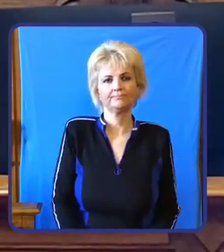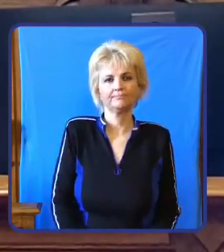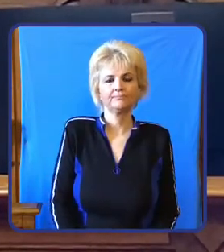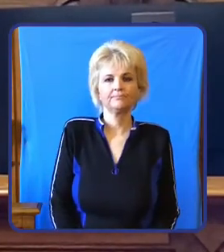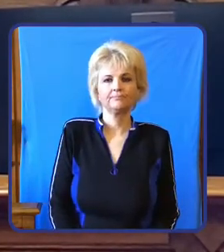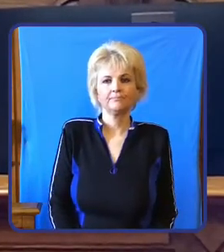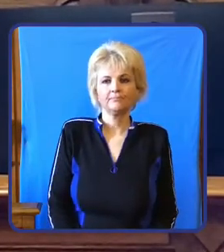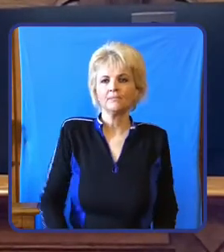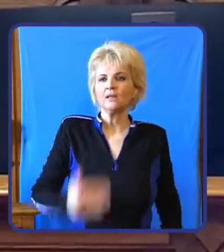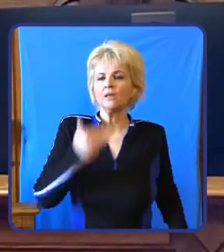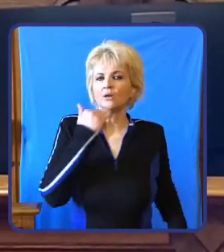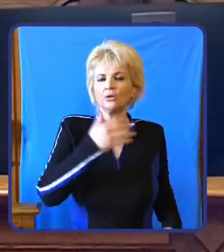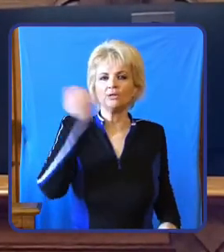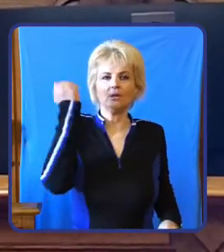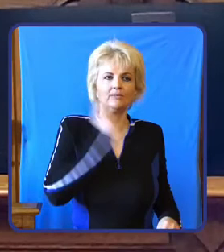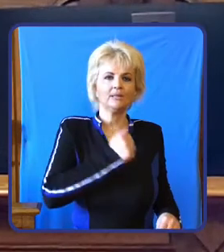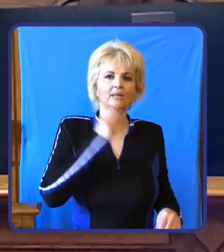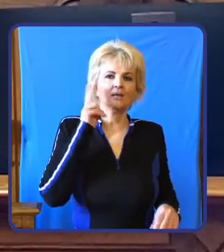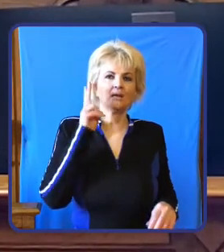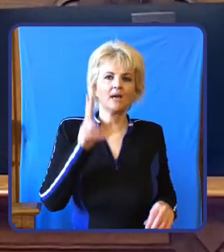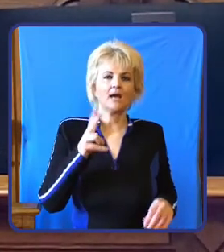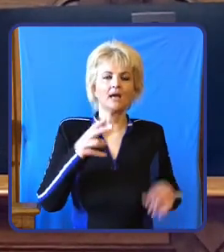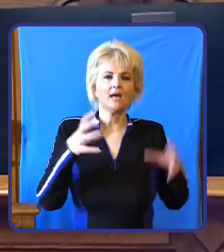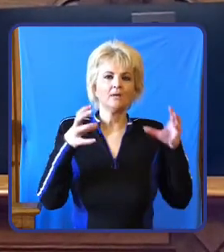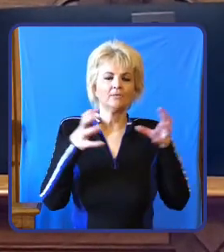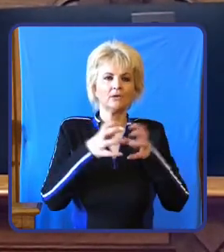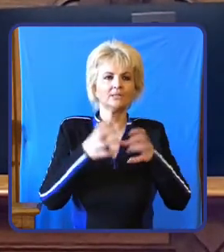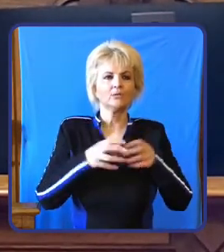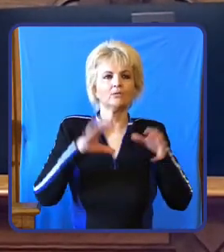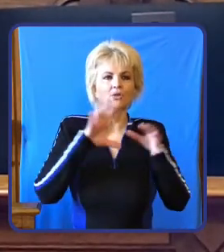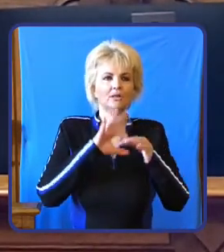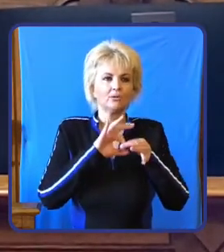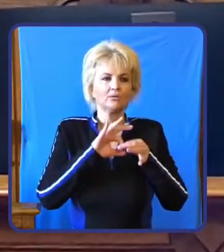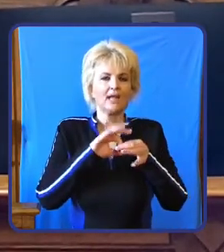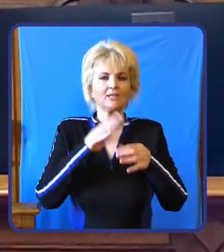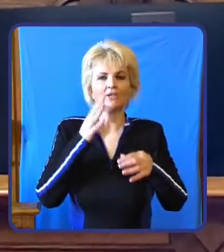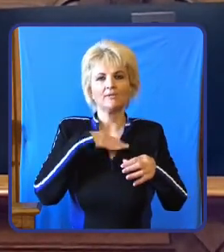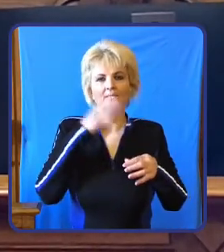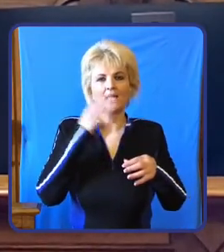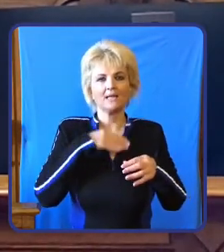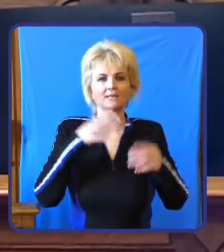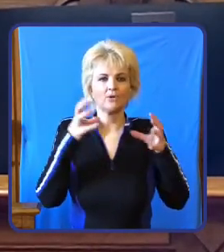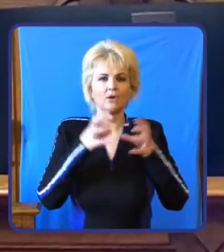Köszönöm szépen a DK frakciónak a csatlakozását a Fidesz frakcióhoz.